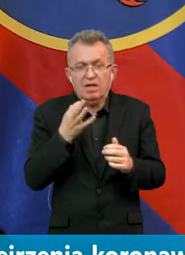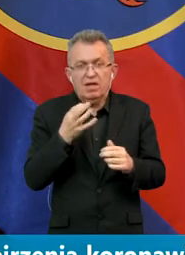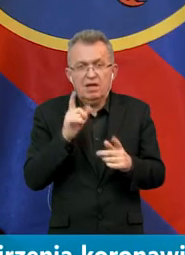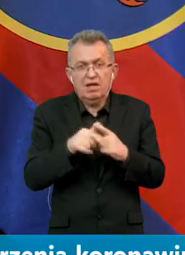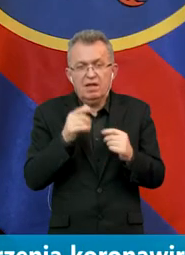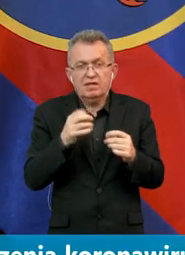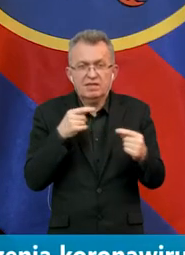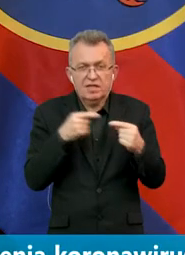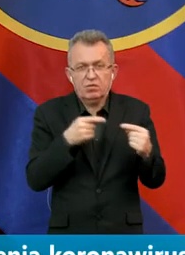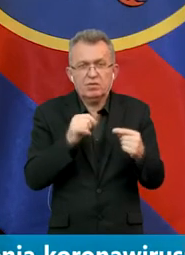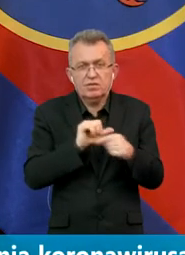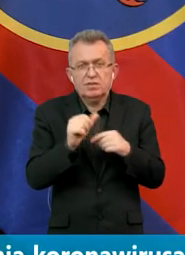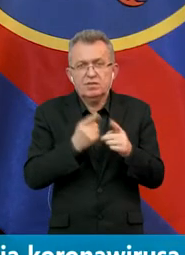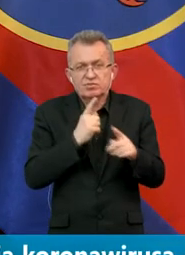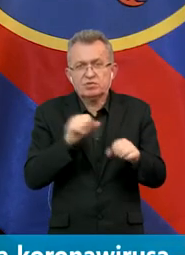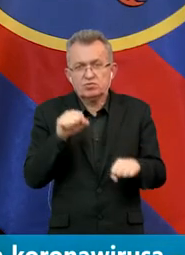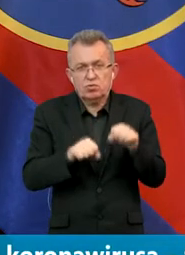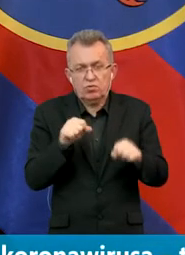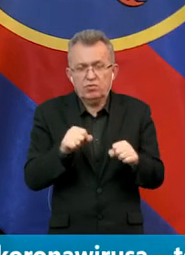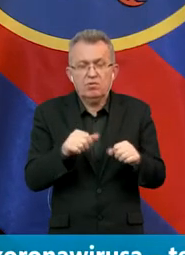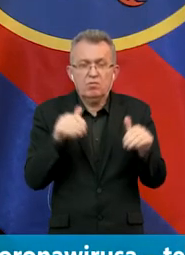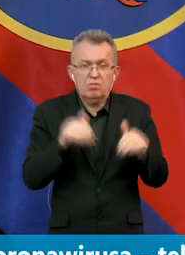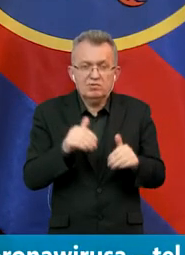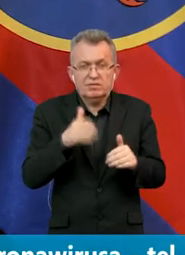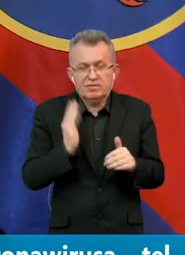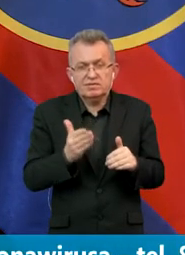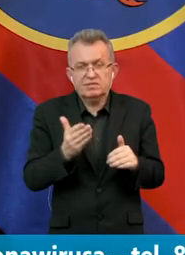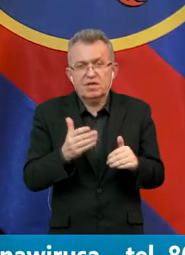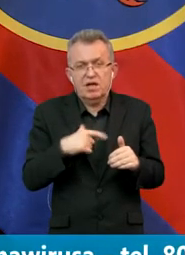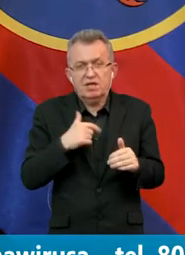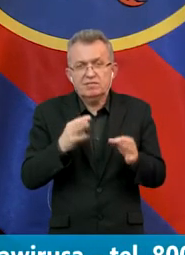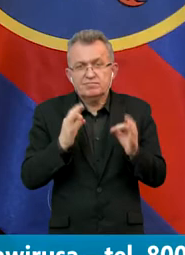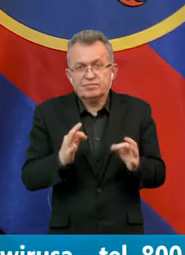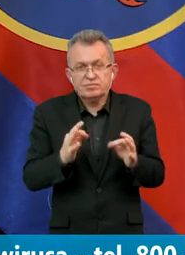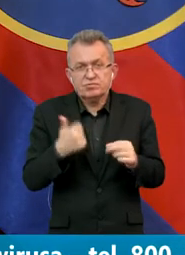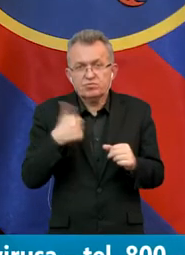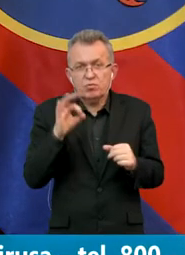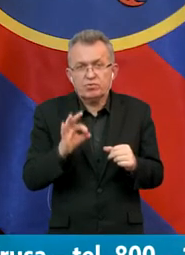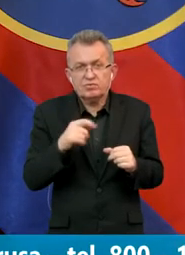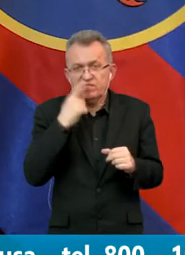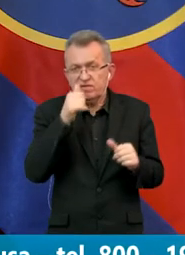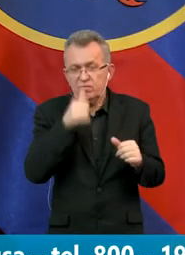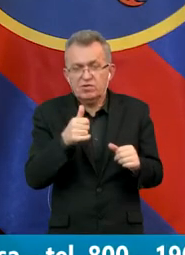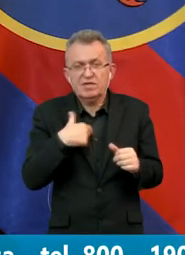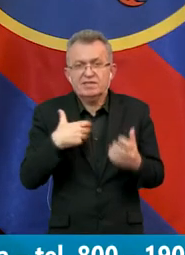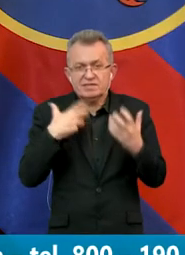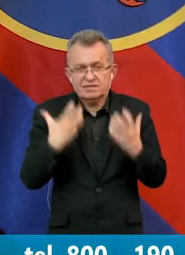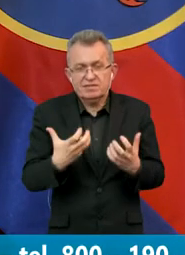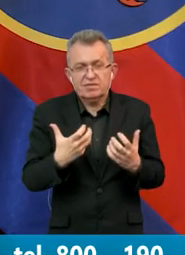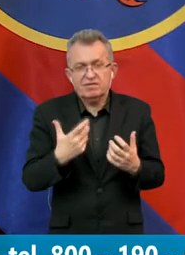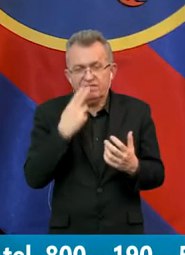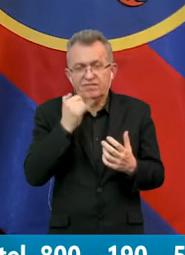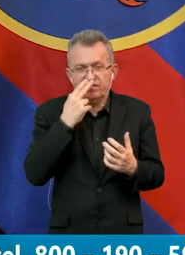Jesteśmy w takim dialogu też i przed sądem, więc może coś z tego będzie, choć obiecać na dziś nie mogę. Bardzo nam na tym zależy. Jak